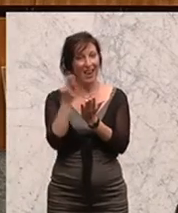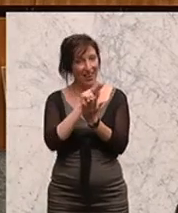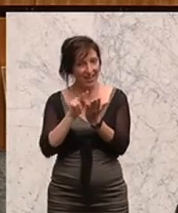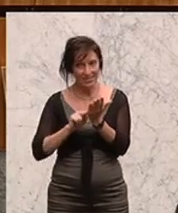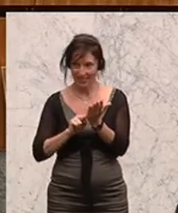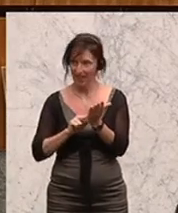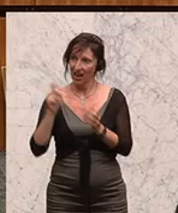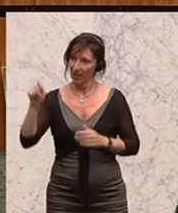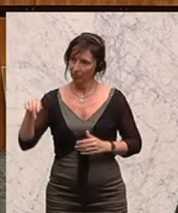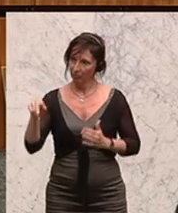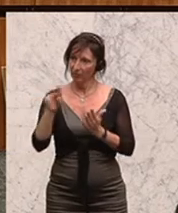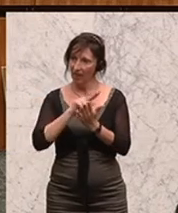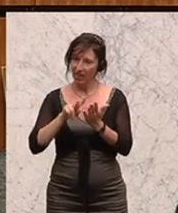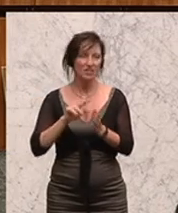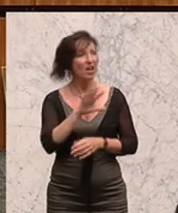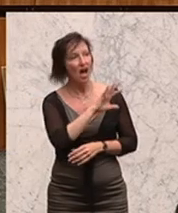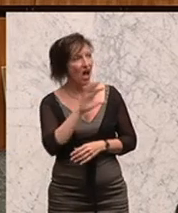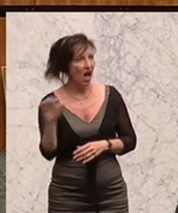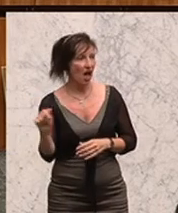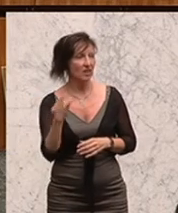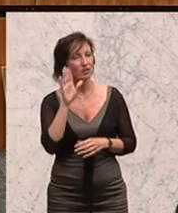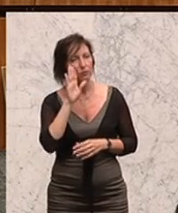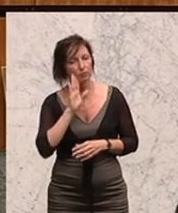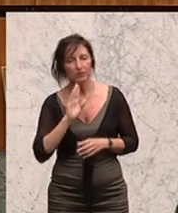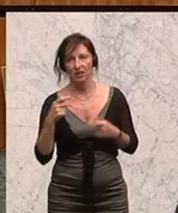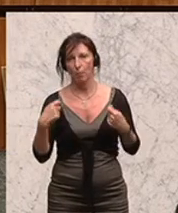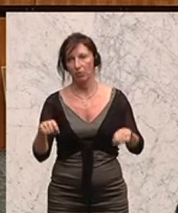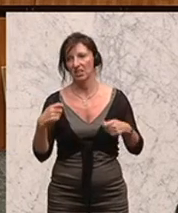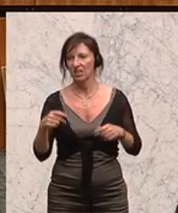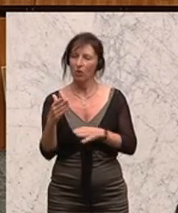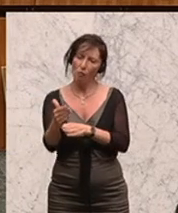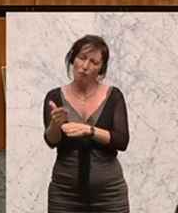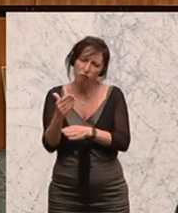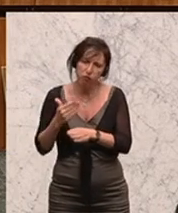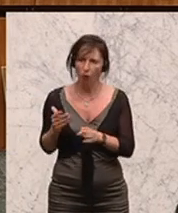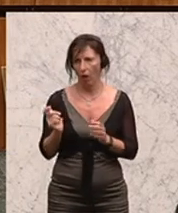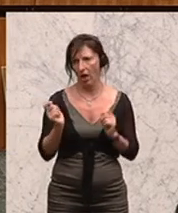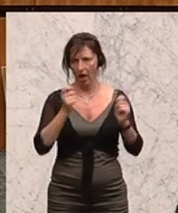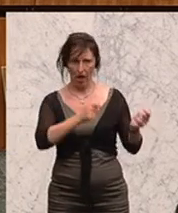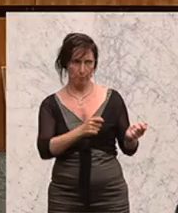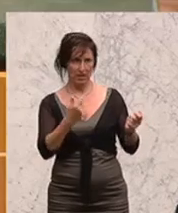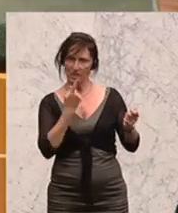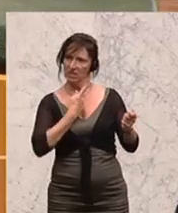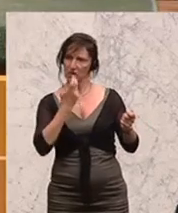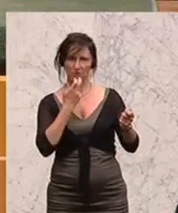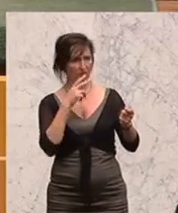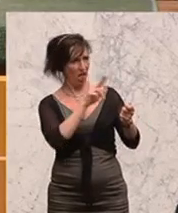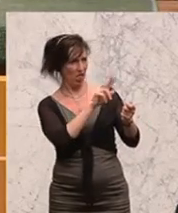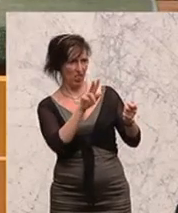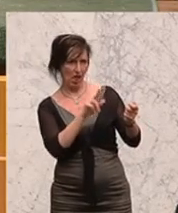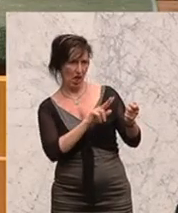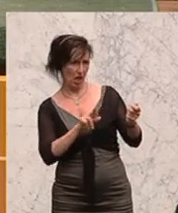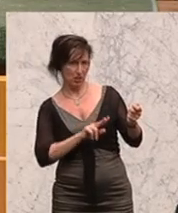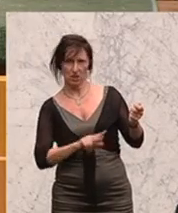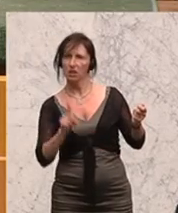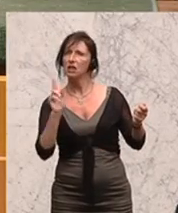von den Abgeordneten, nein, alle, so rechtzeitig beim Präsidium vorzulegen, dass ich auch mitlesen kann, um dann feststellen